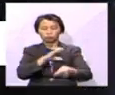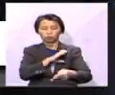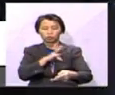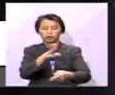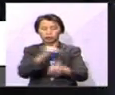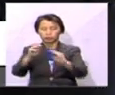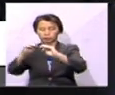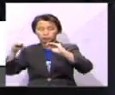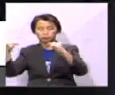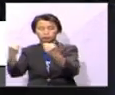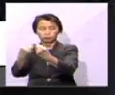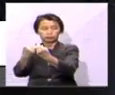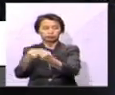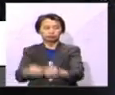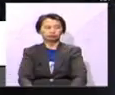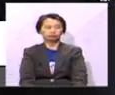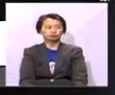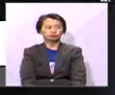dan masyarakat.